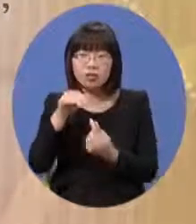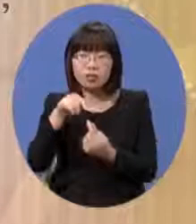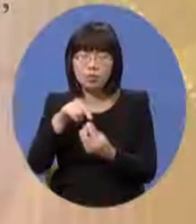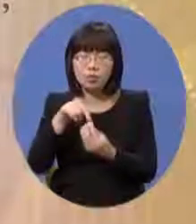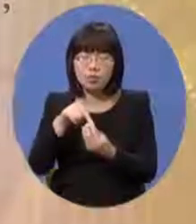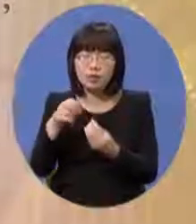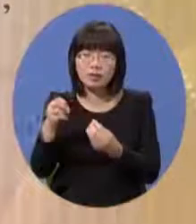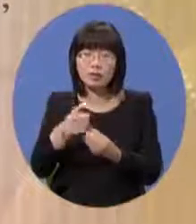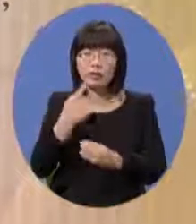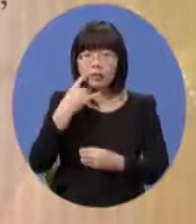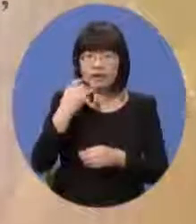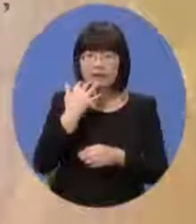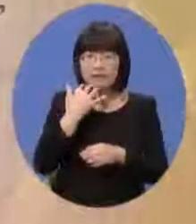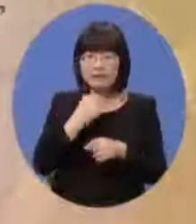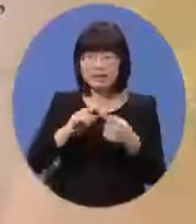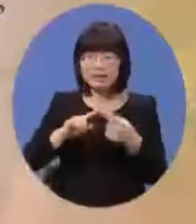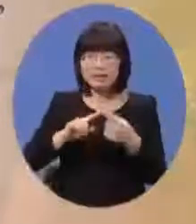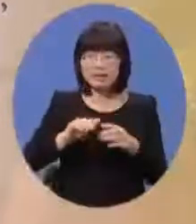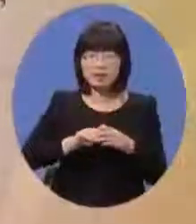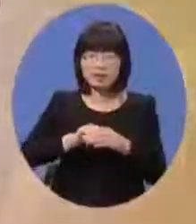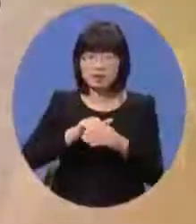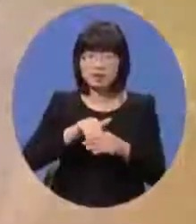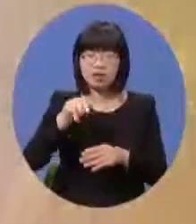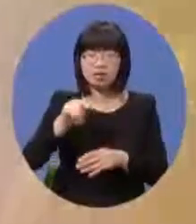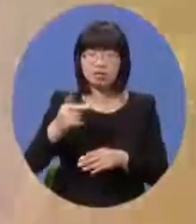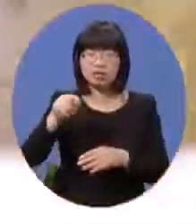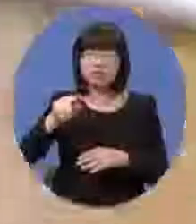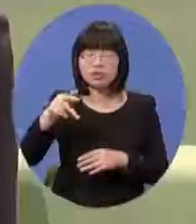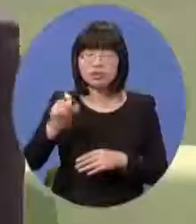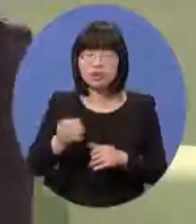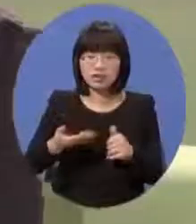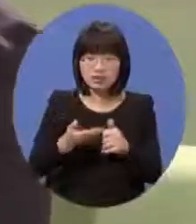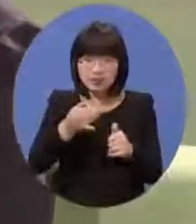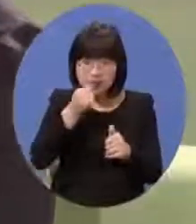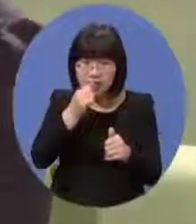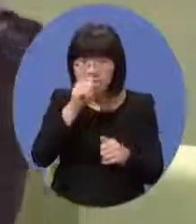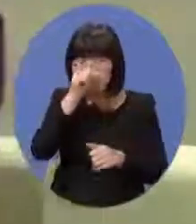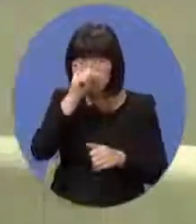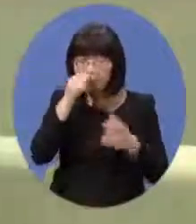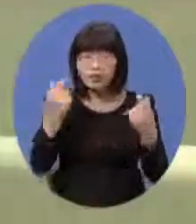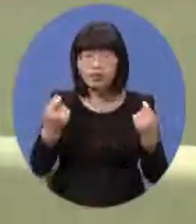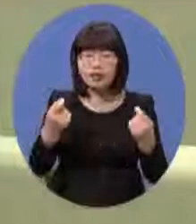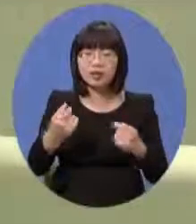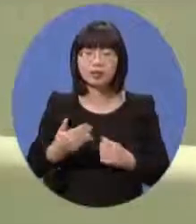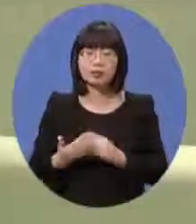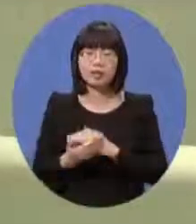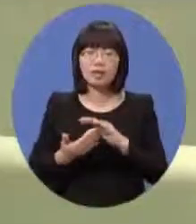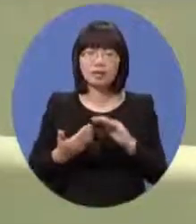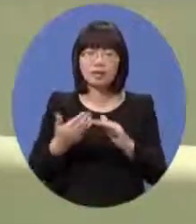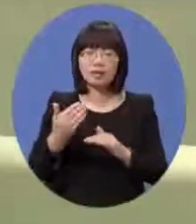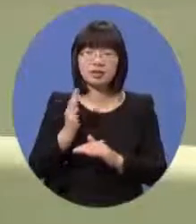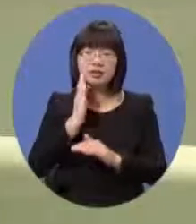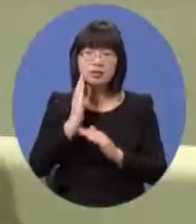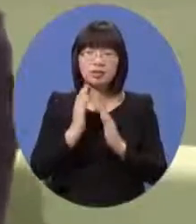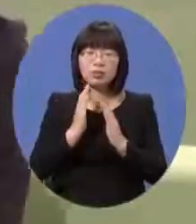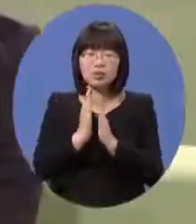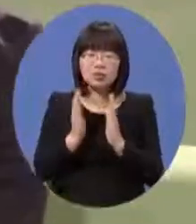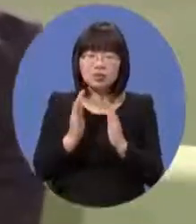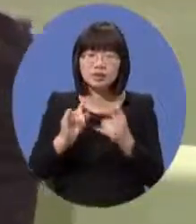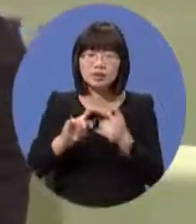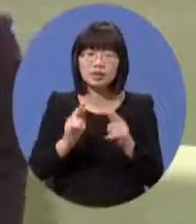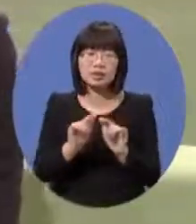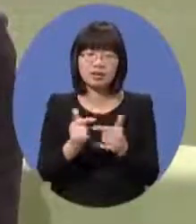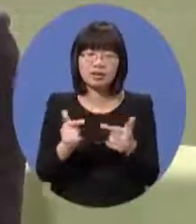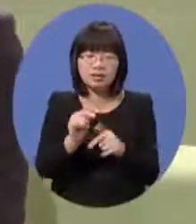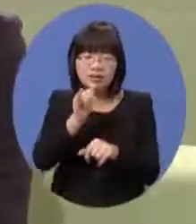아까 따님을 뭐 그런 그 청국장 같은 거 많이 먹신다 그랬는데 굉장히 좋을 것 같고요. 네. 그다음에 초록 색깔인 그런 여러 가지의